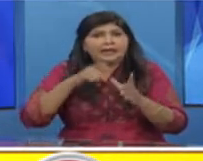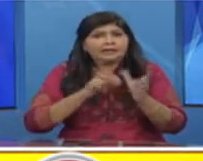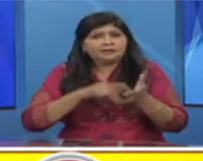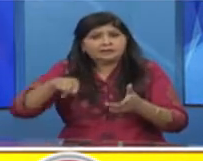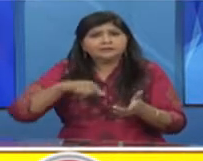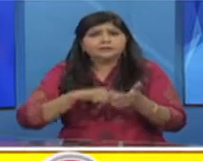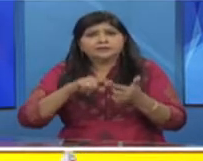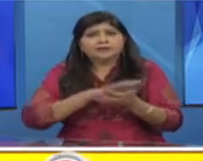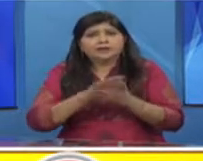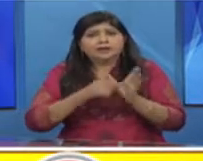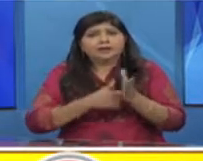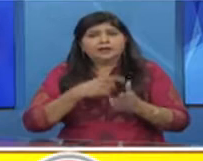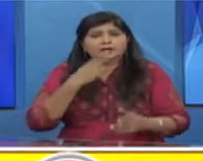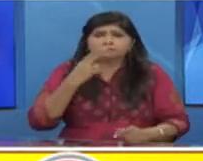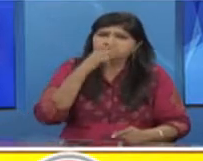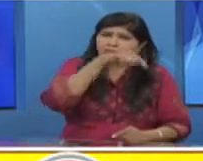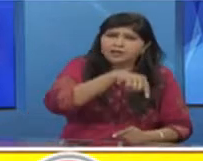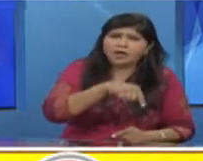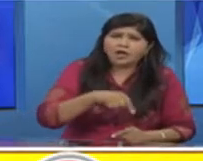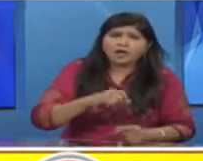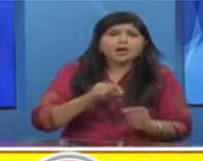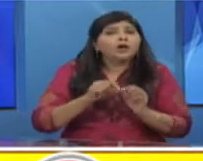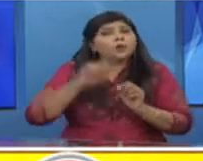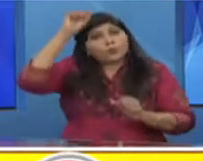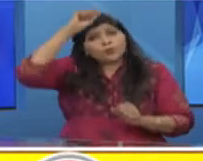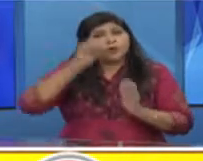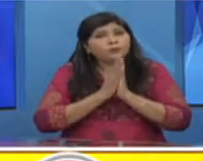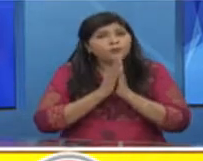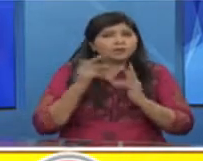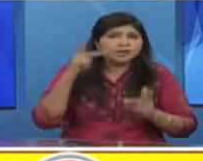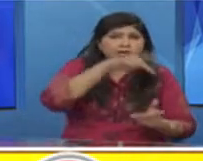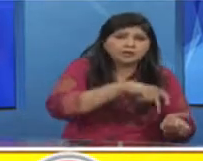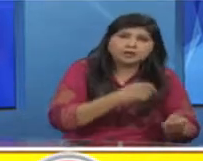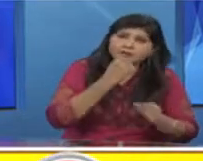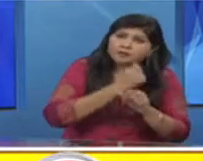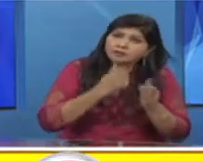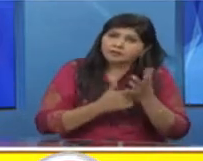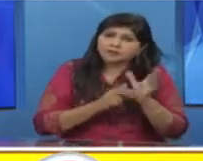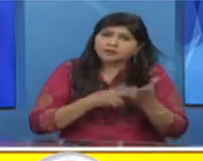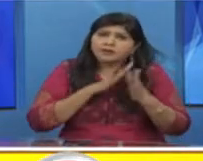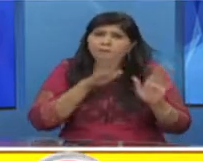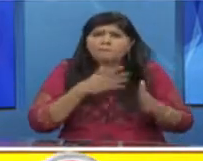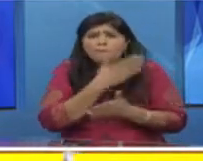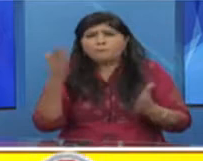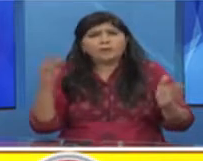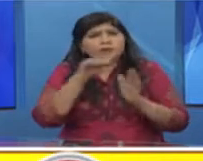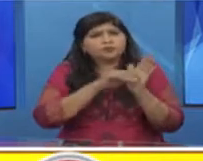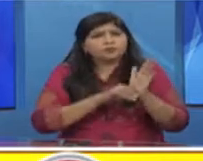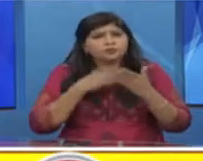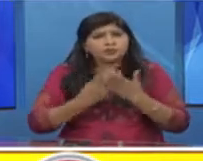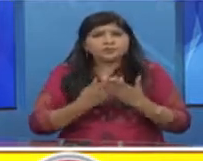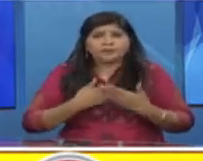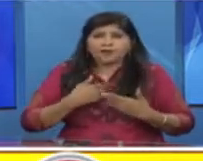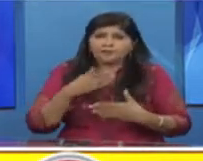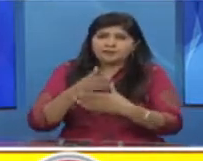अपनी यात्राओं को कभी नहीं भूल सकता। श्री गुरु नानक देव जी के बारे में ऐसा बहुत कुछ है जिसे मैं आपके